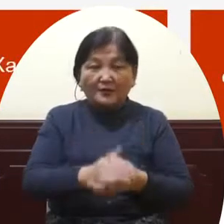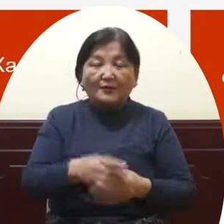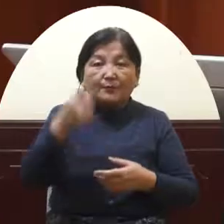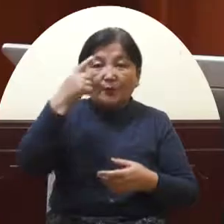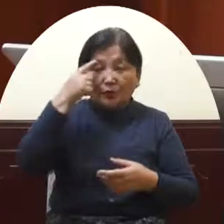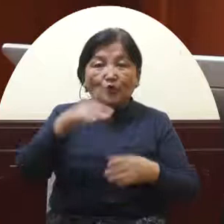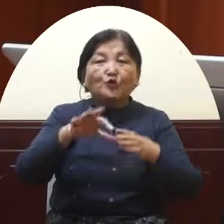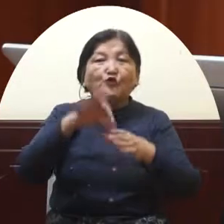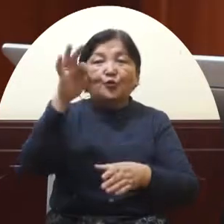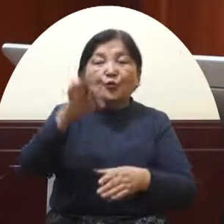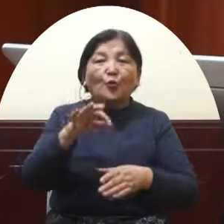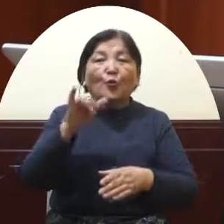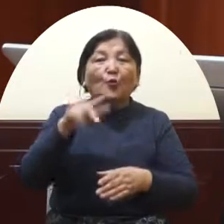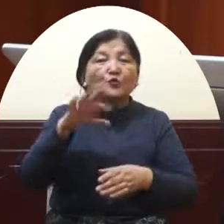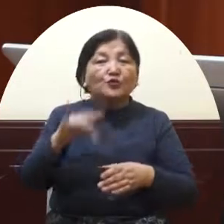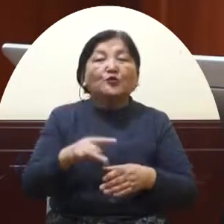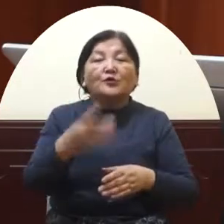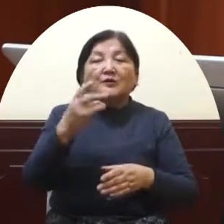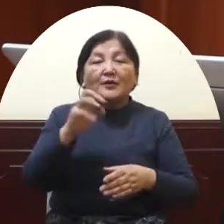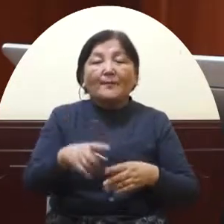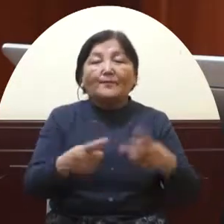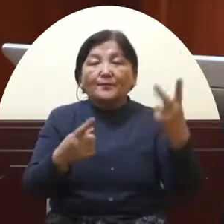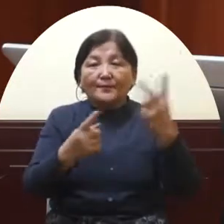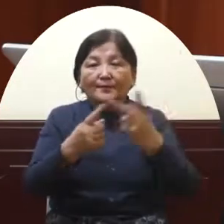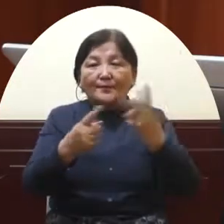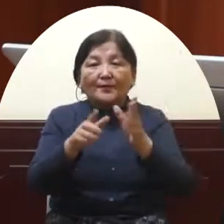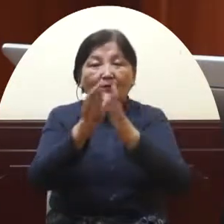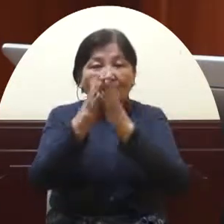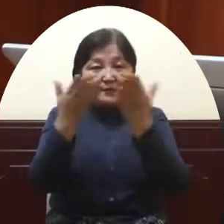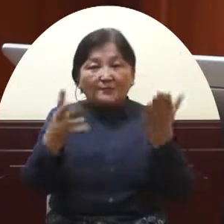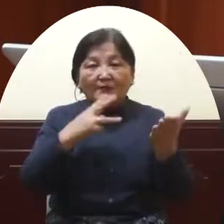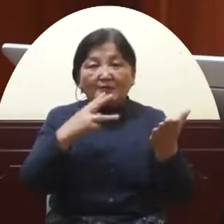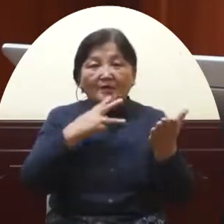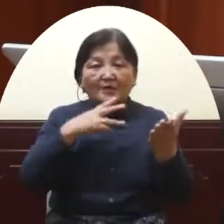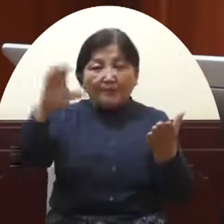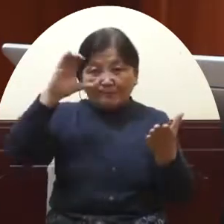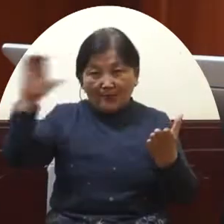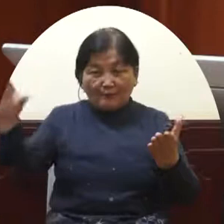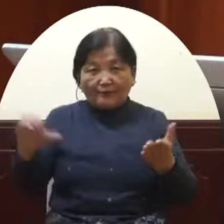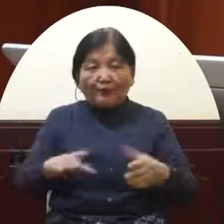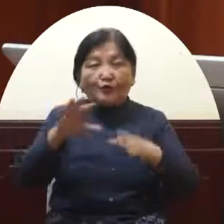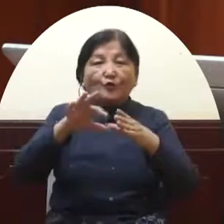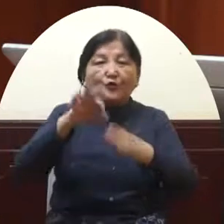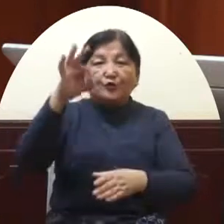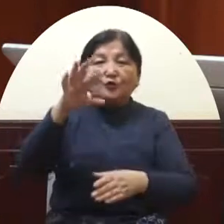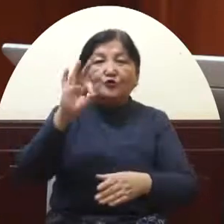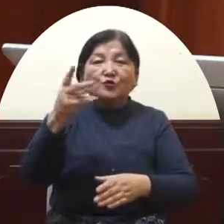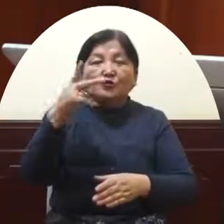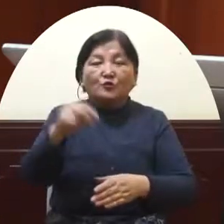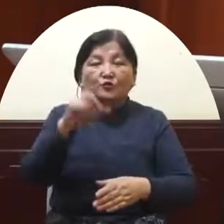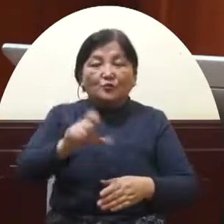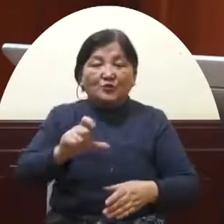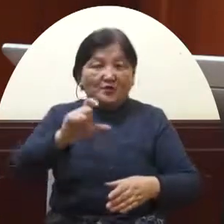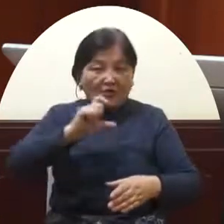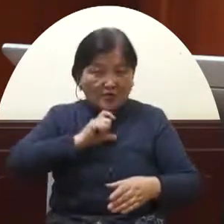сонгуульд улс төрийн нам хэвлэл мэдээллийн хоёр бол хэрэгсэл хоёр бол сонгогчдын эрхийг зөрчиж байна гэдэг энэ үндэслэлийг